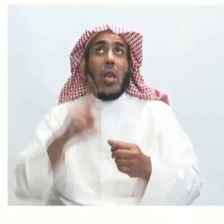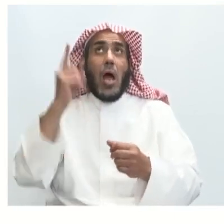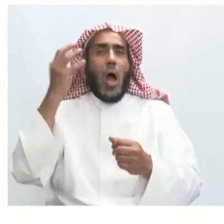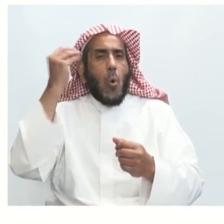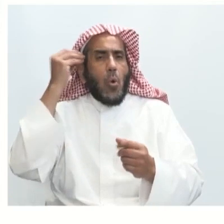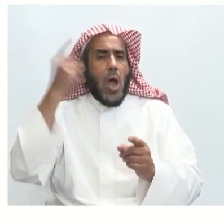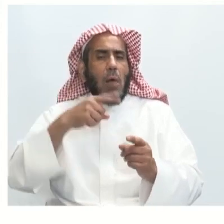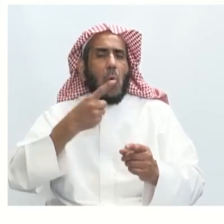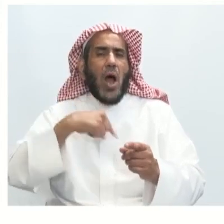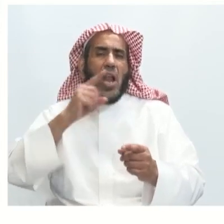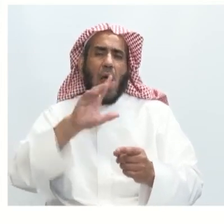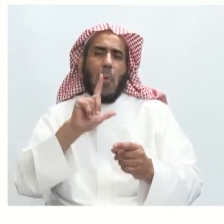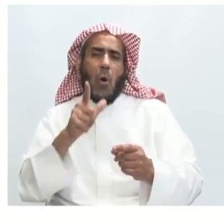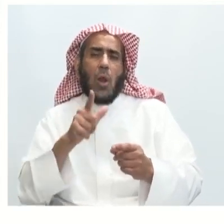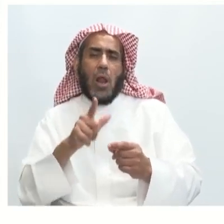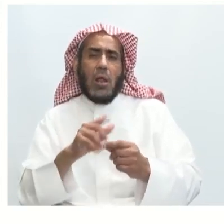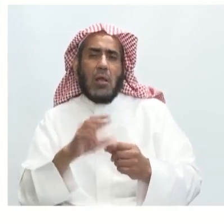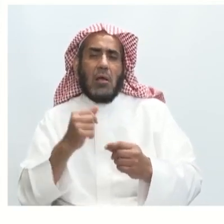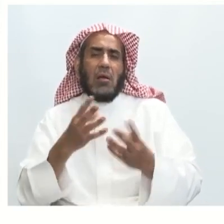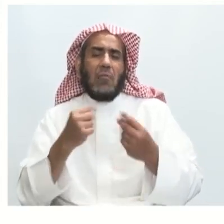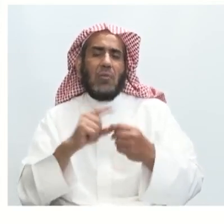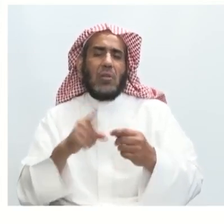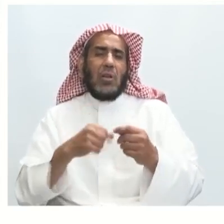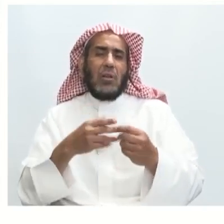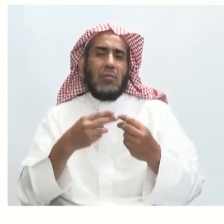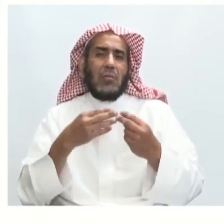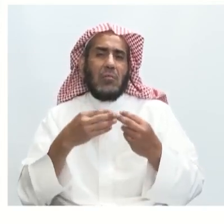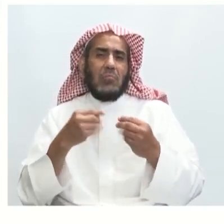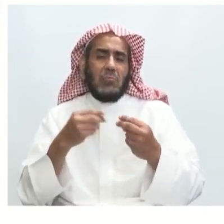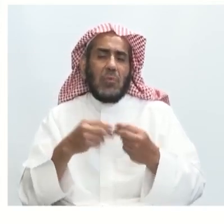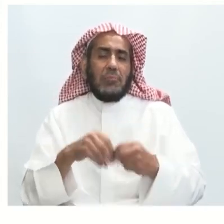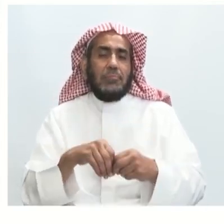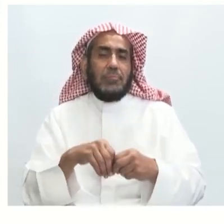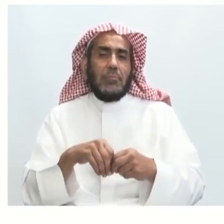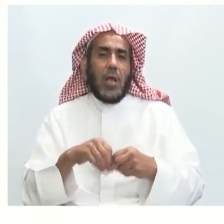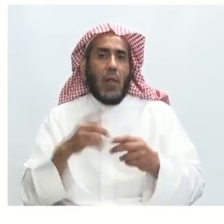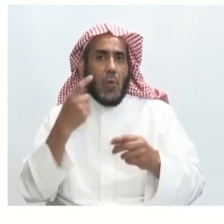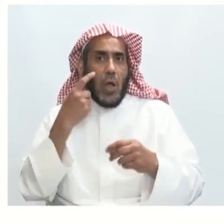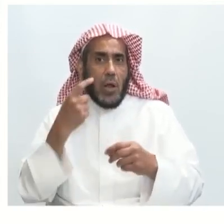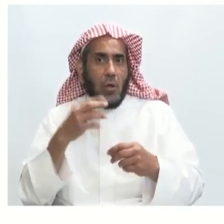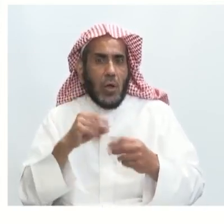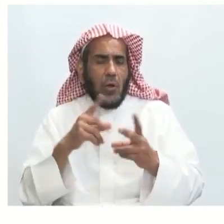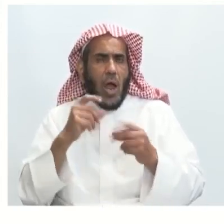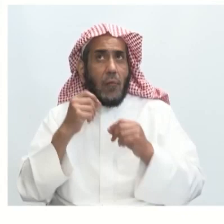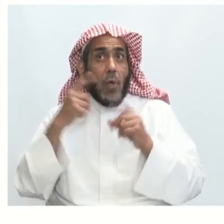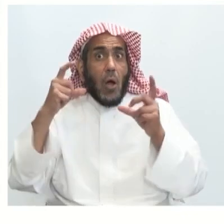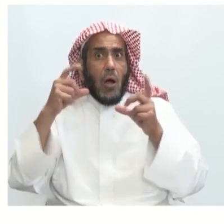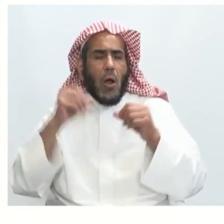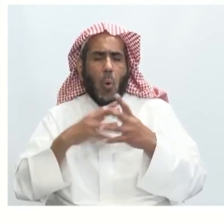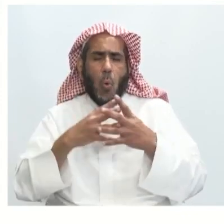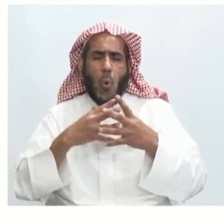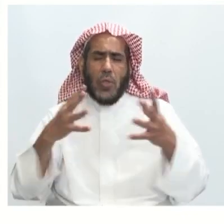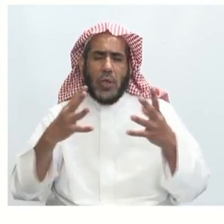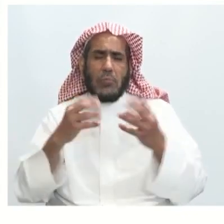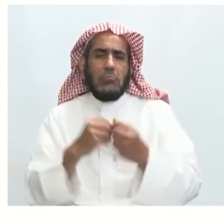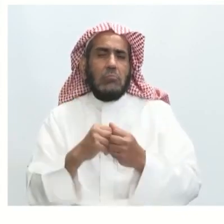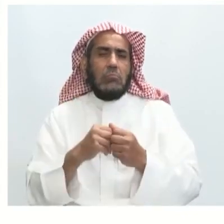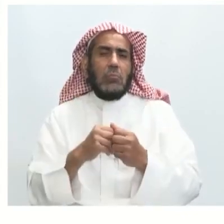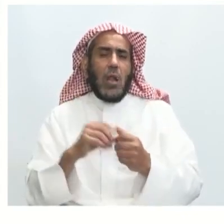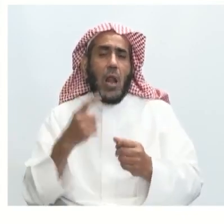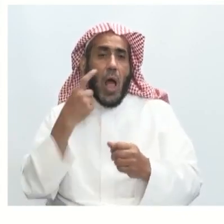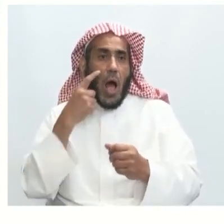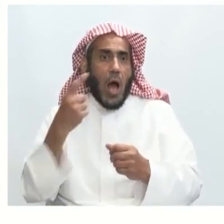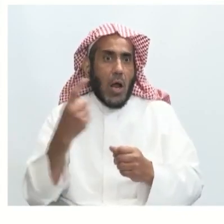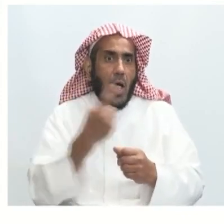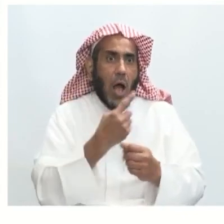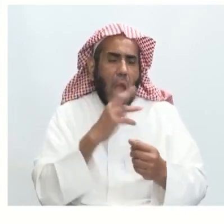يعلم اني لم اقل فنادى اني لافتح لافتح عيني حين افتحها على كثير ولكن لا